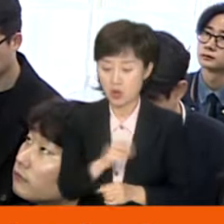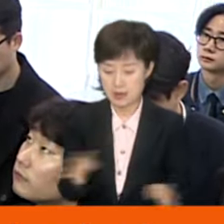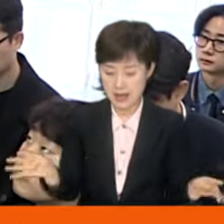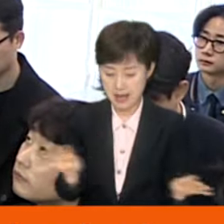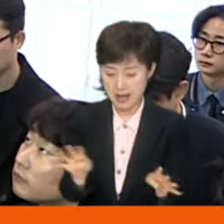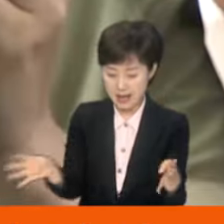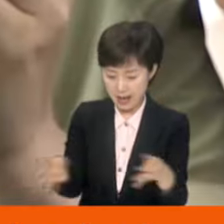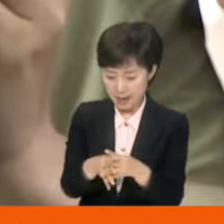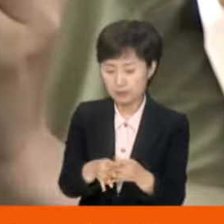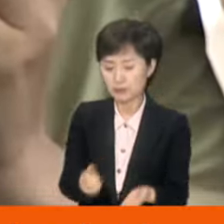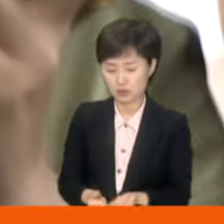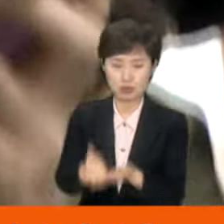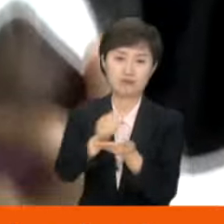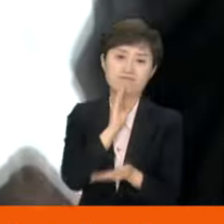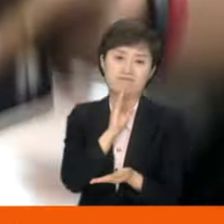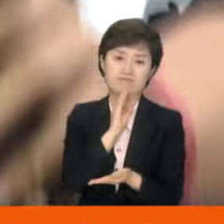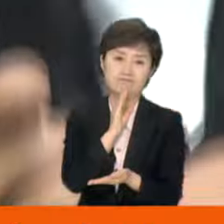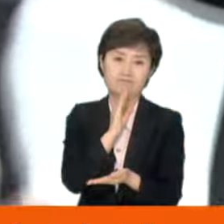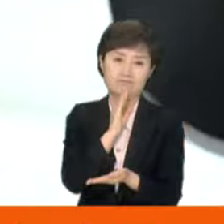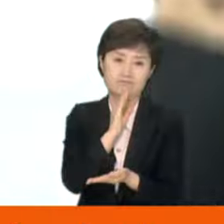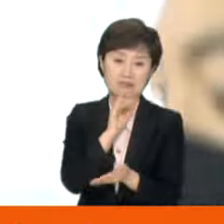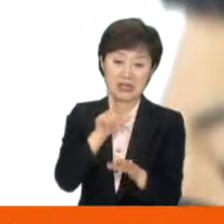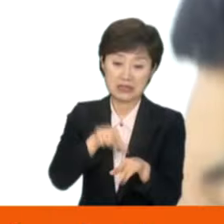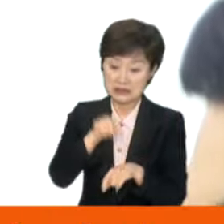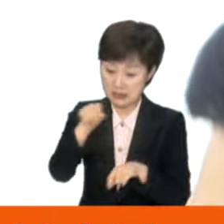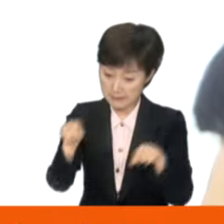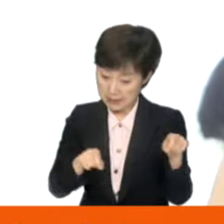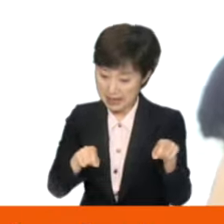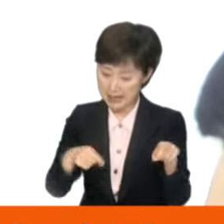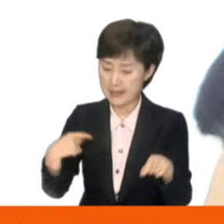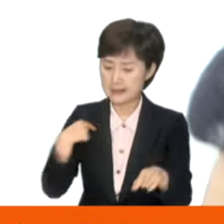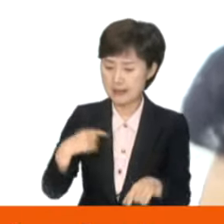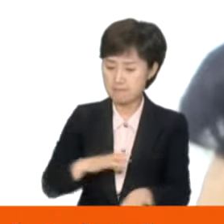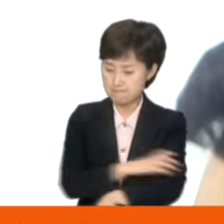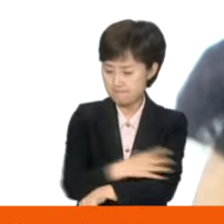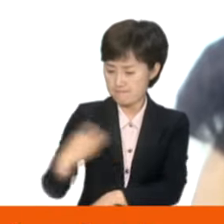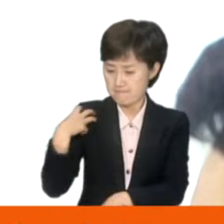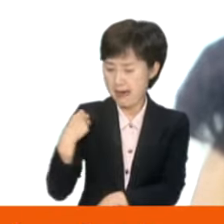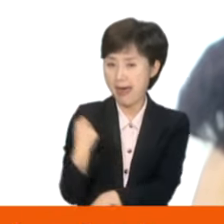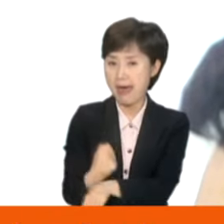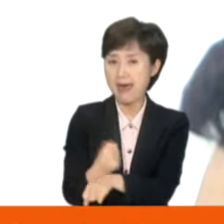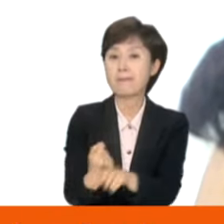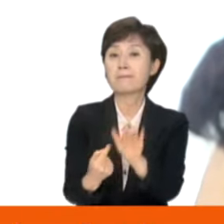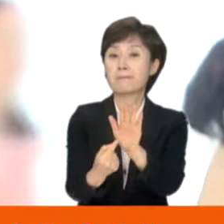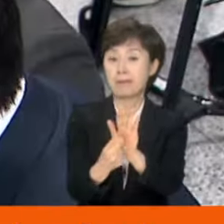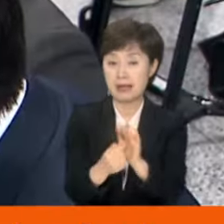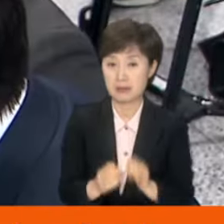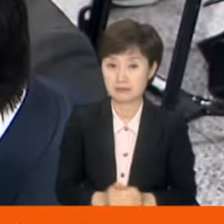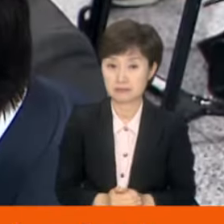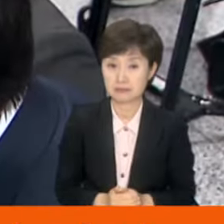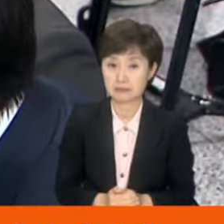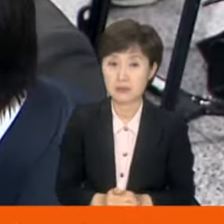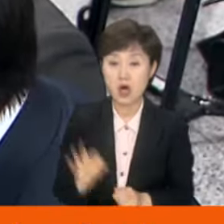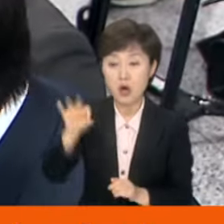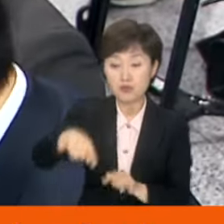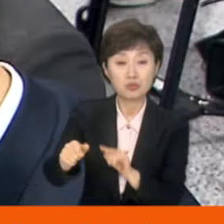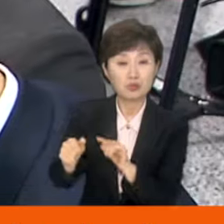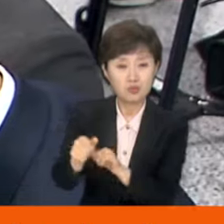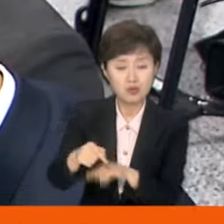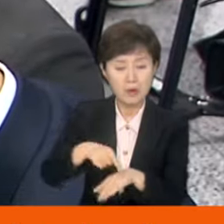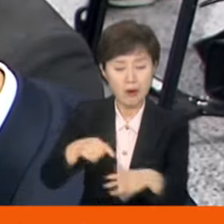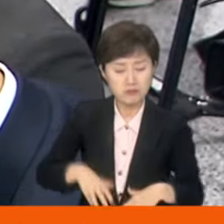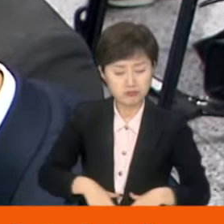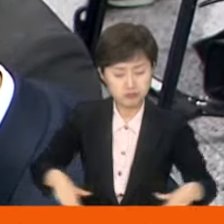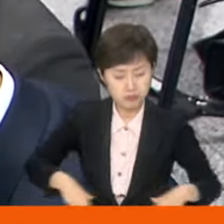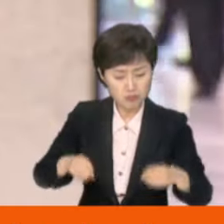존중하되 지체되면 국회의장의 직권상정 권한을 행사할 가능성을 재차 거론했습니다. 상대적 온건파로 분류되는 우